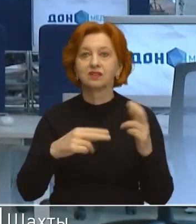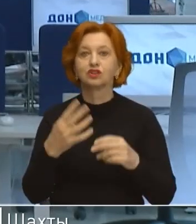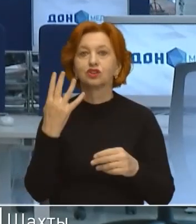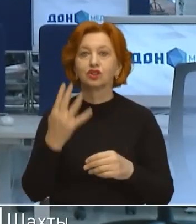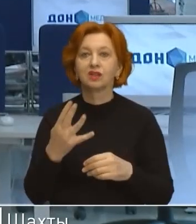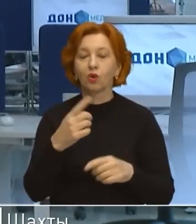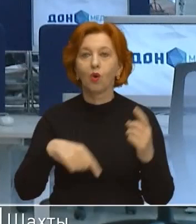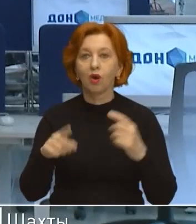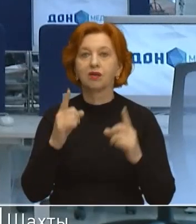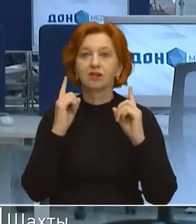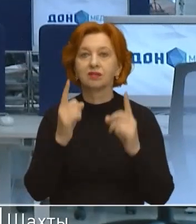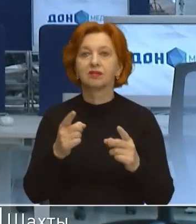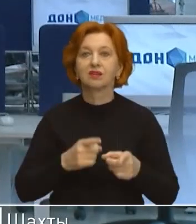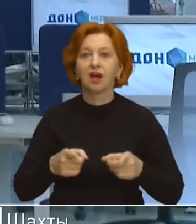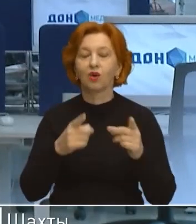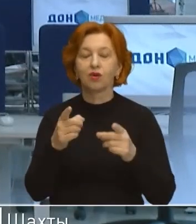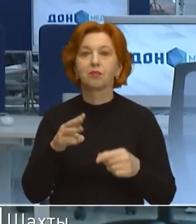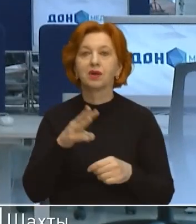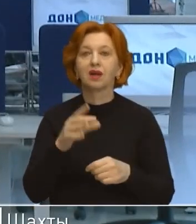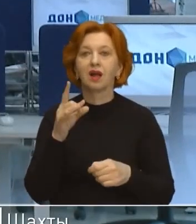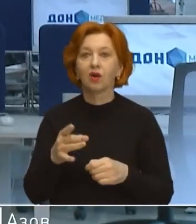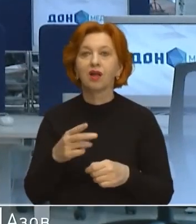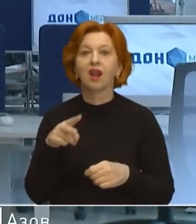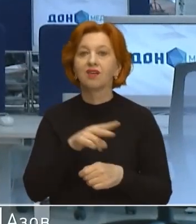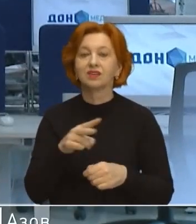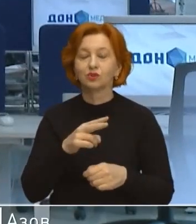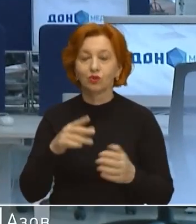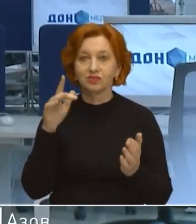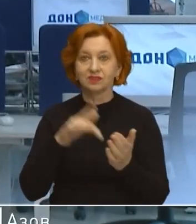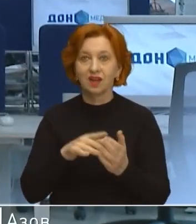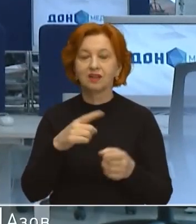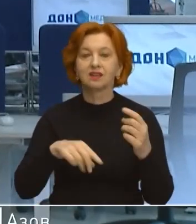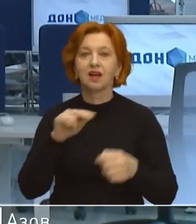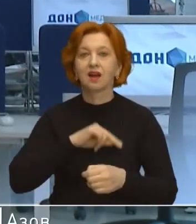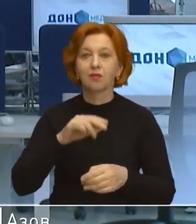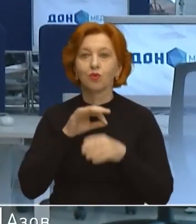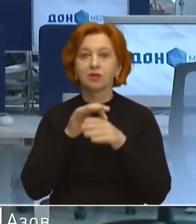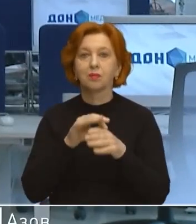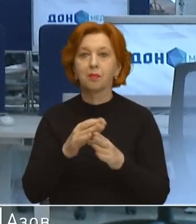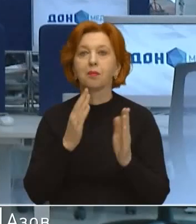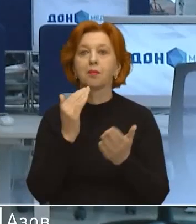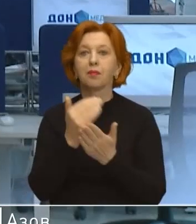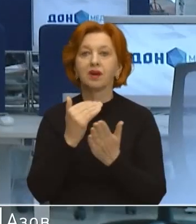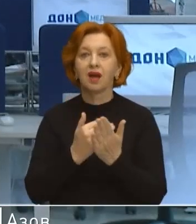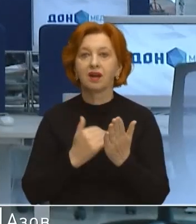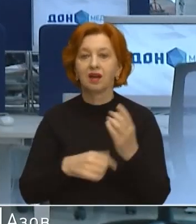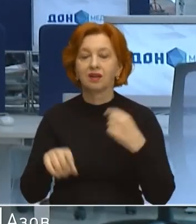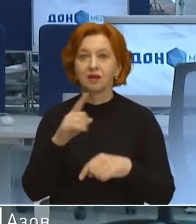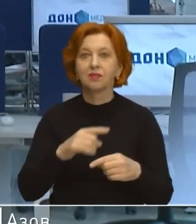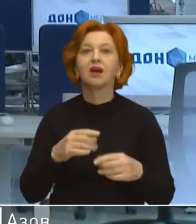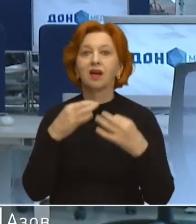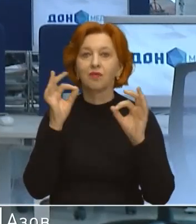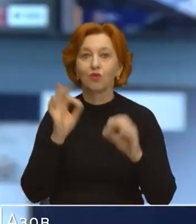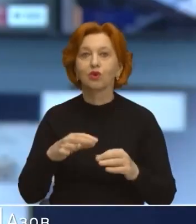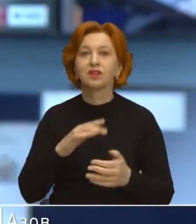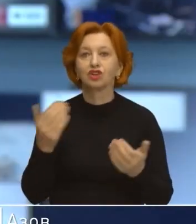4 участков автомобильных дорог в микрорайоне Левенцовский Донской столицы. Работы проводят в рамках программы «Стимул» нацпроекта «Жилье и